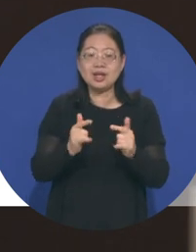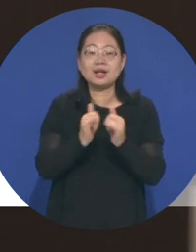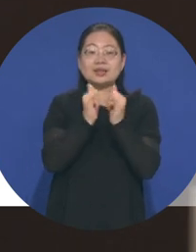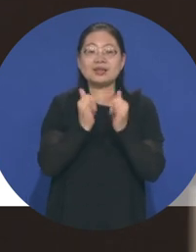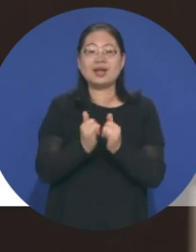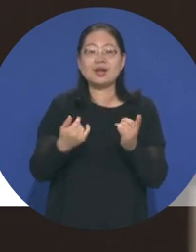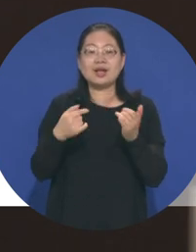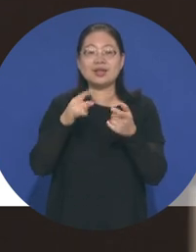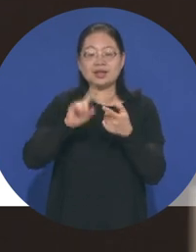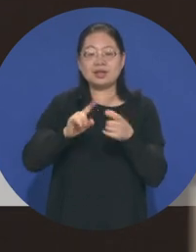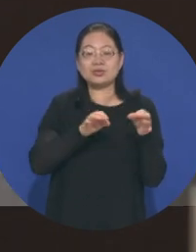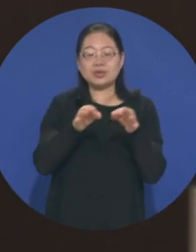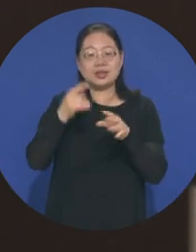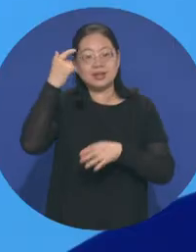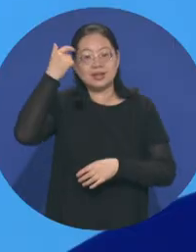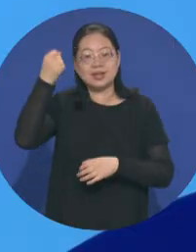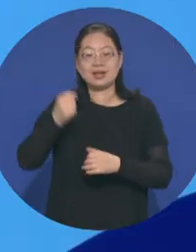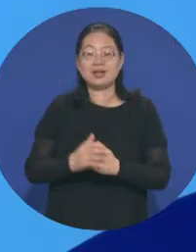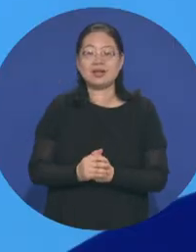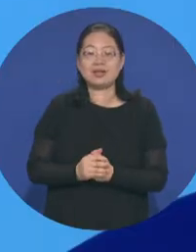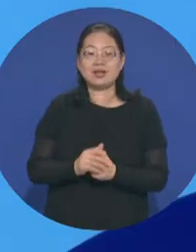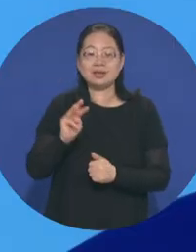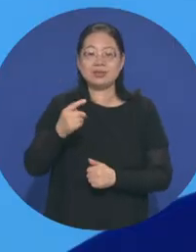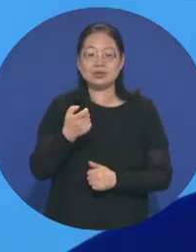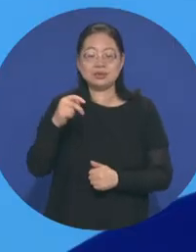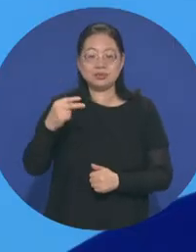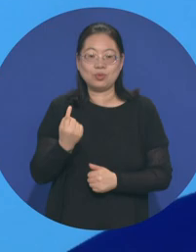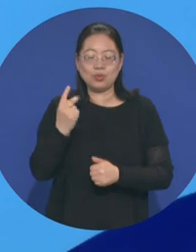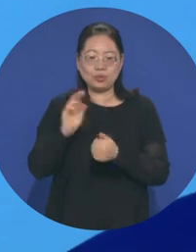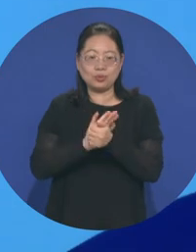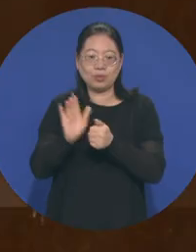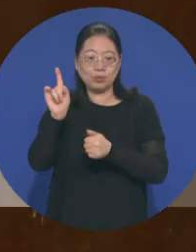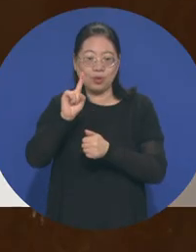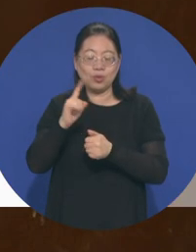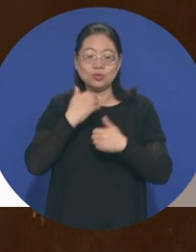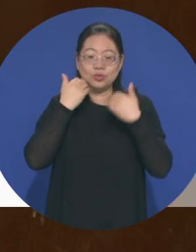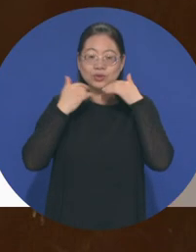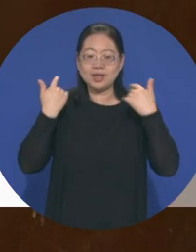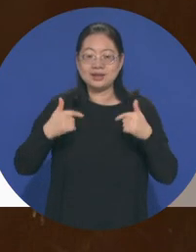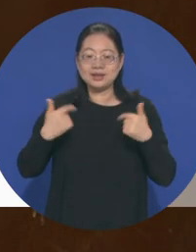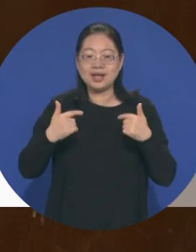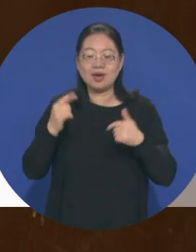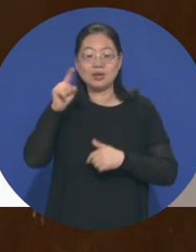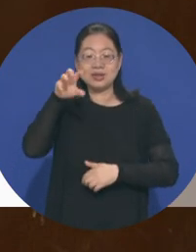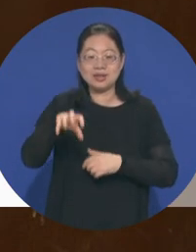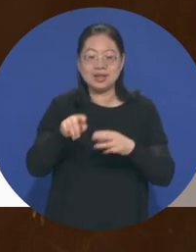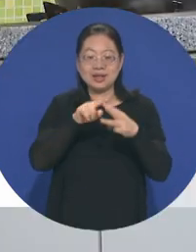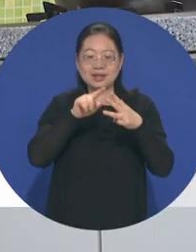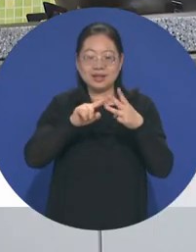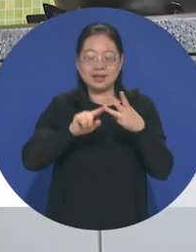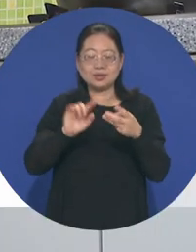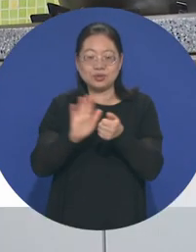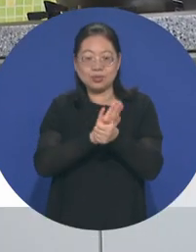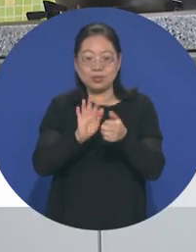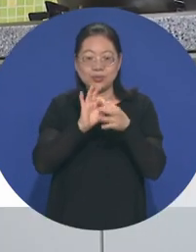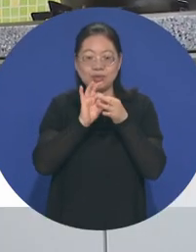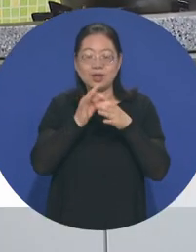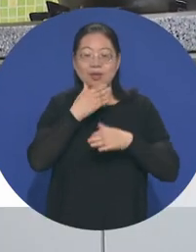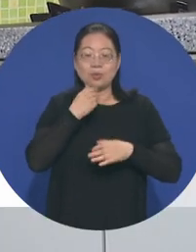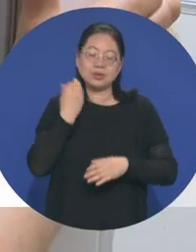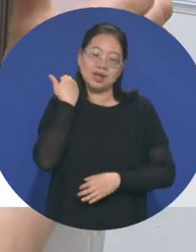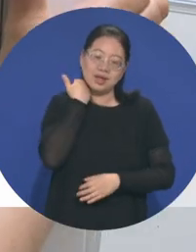투자다 하는 생각을 갖고 있습니다. 360도 돌봄은 누구나 언제나 어디나라는 세 가지 돌봄으로